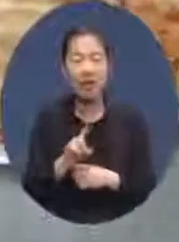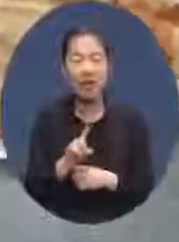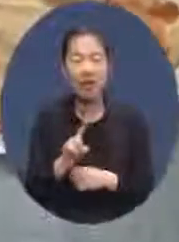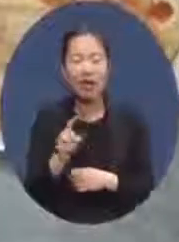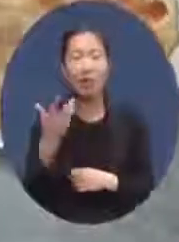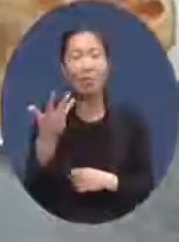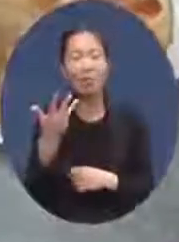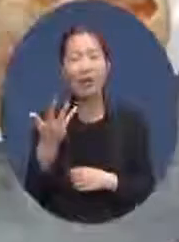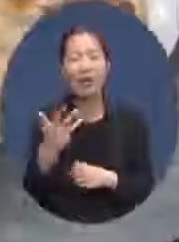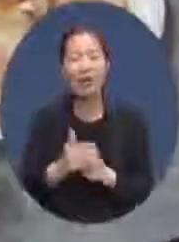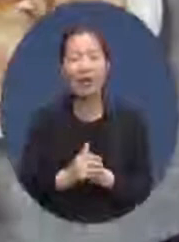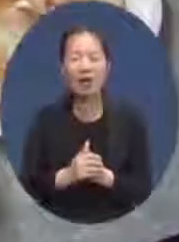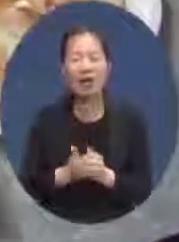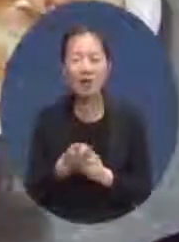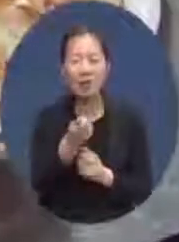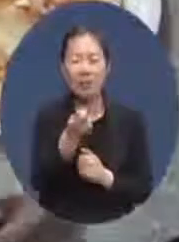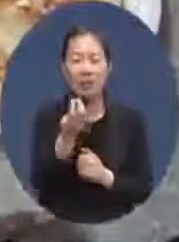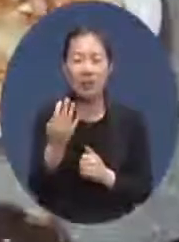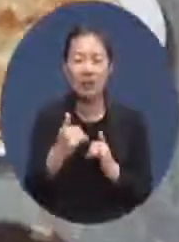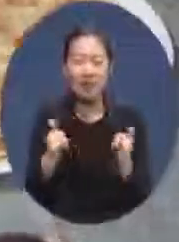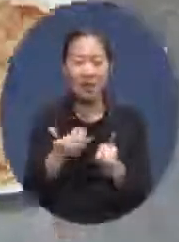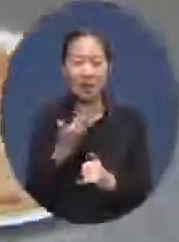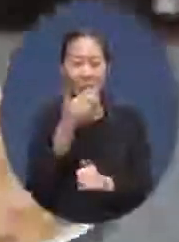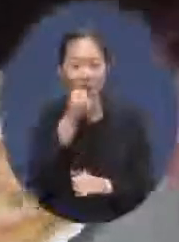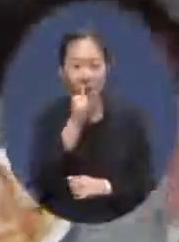8. 와, 우리 몇 명이서 먹을 수 있지?